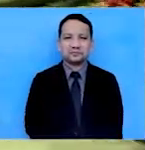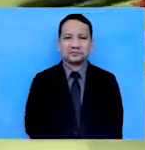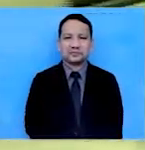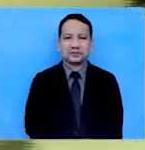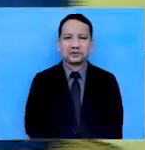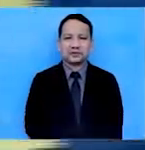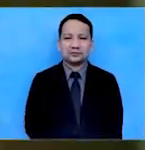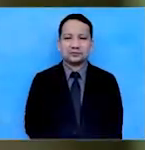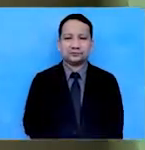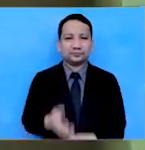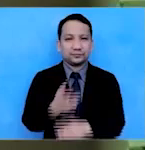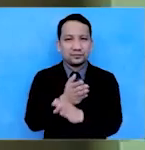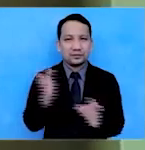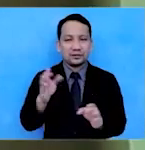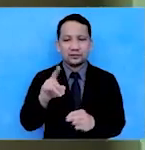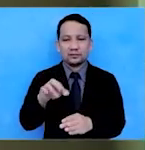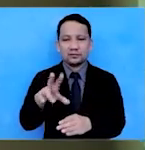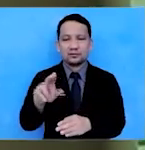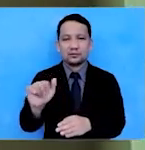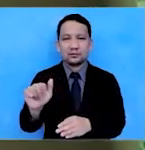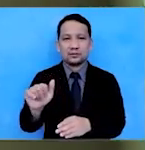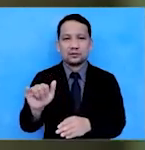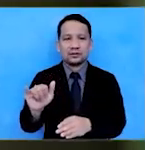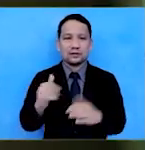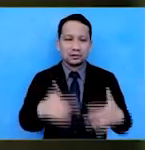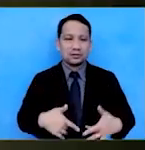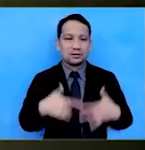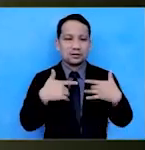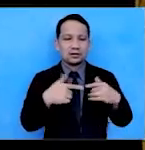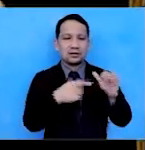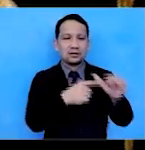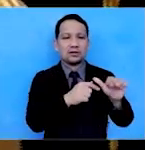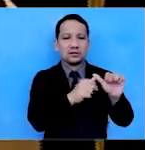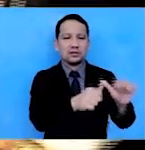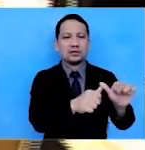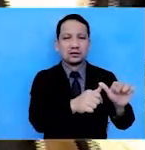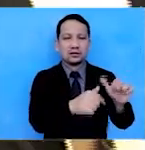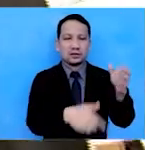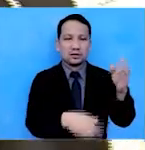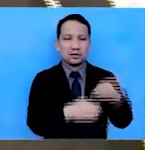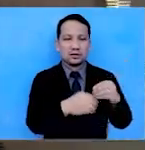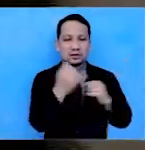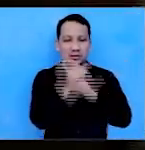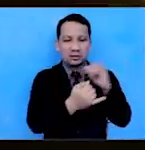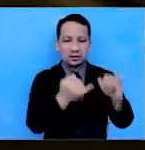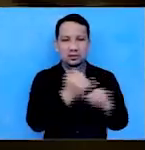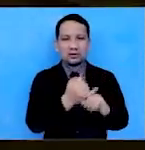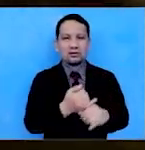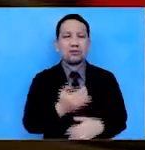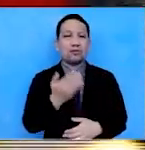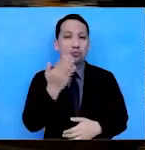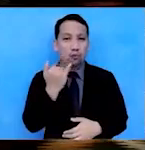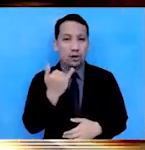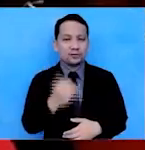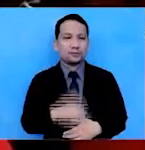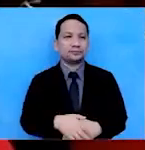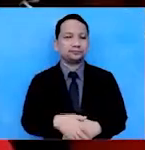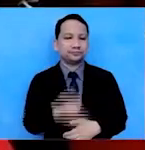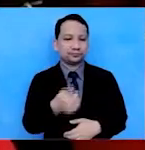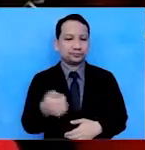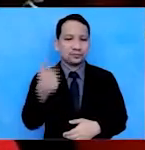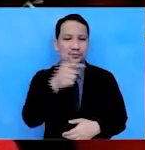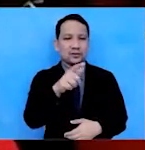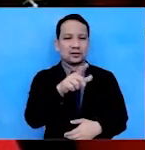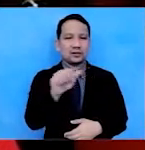Paliwas sa kanyang role sa Dirty Linen, buhay na buhay ang karera ni Dolly internationally. Matapos manalo sa LA